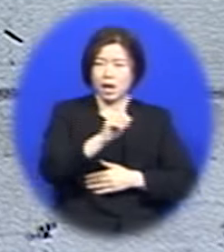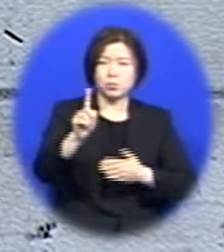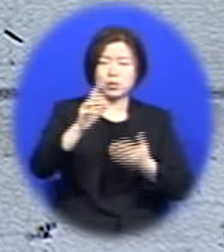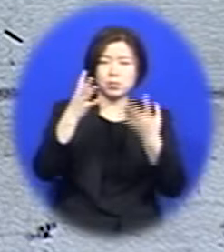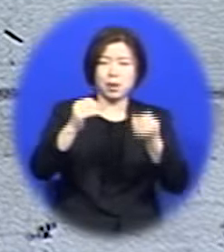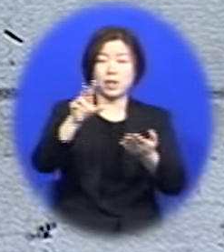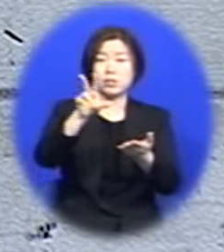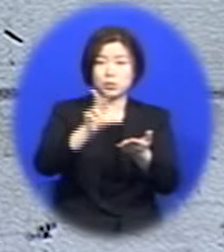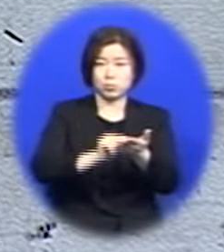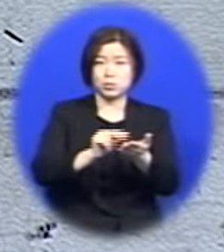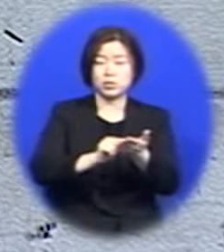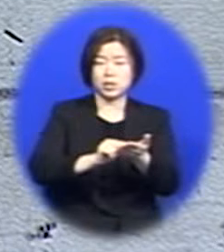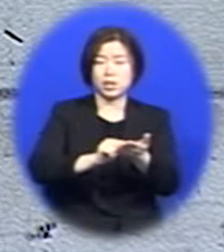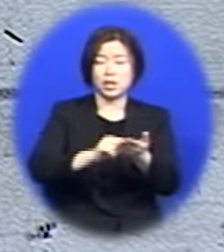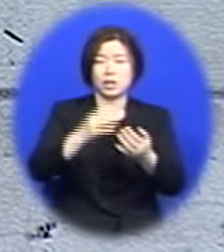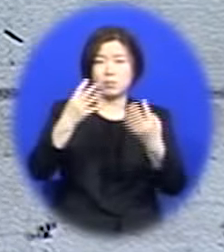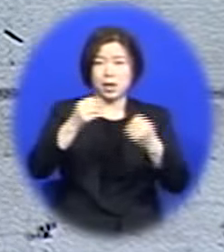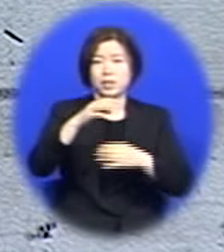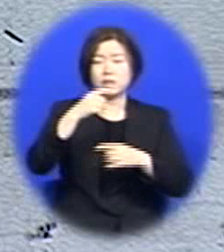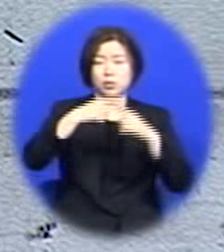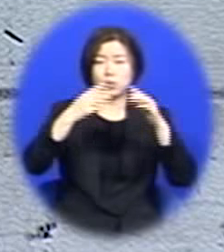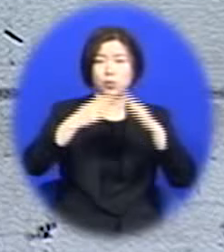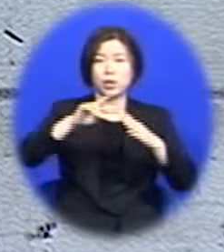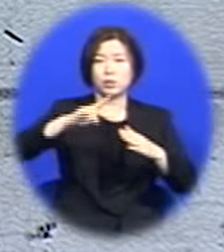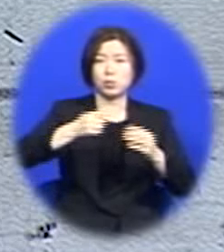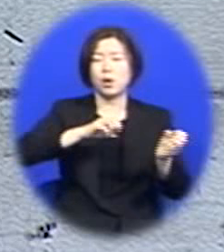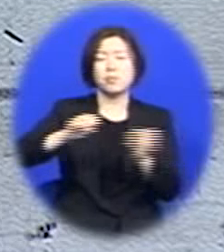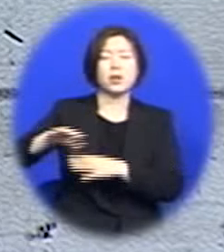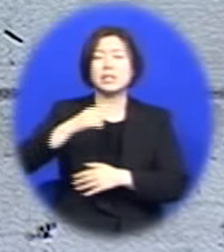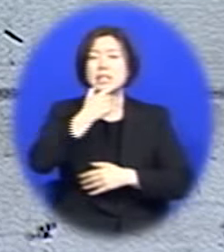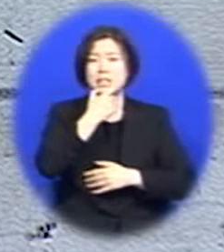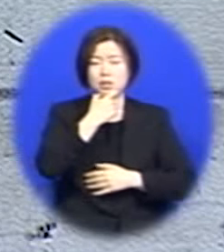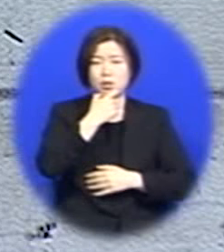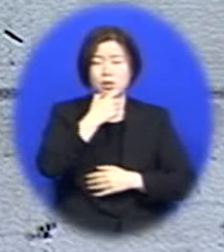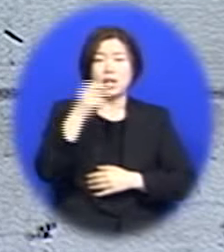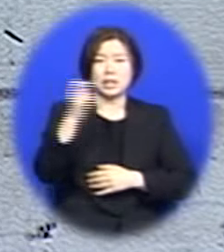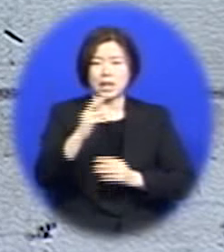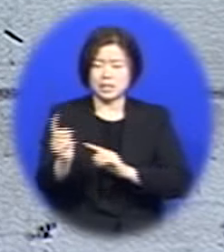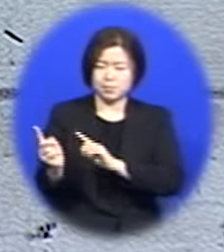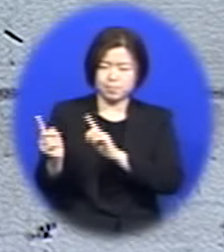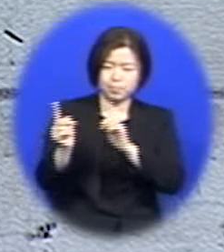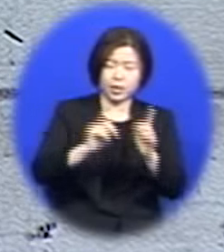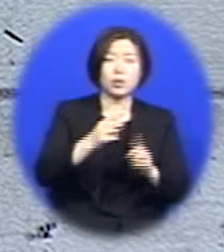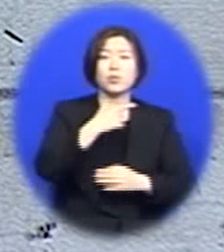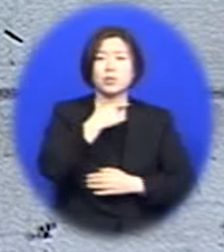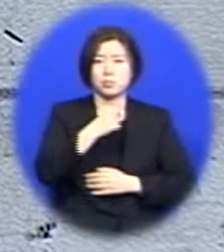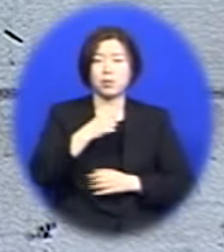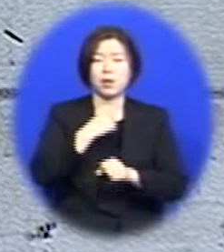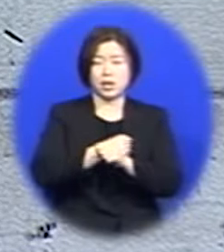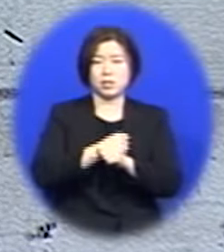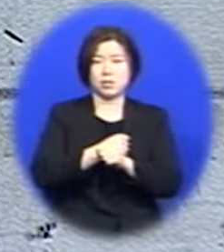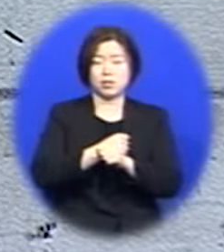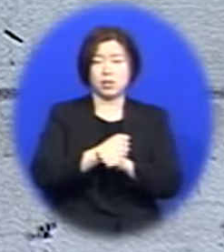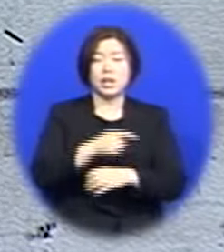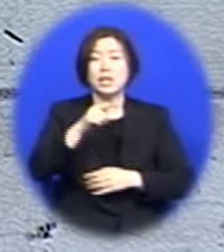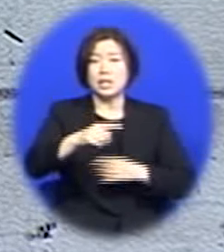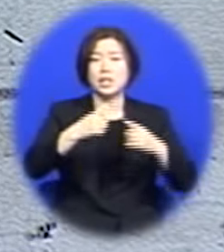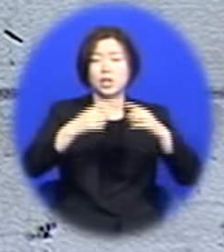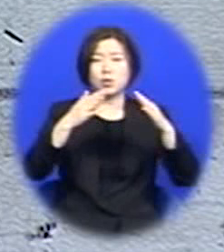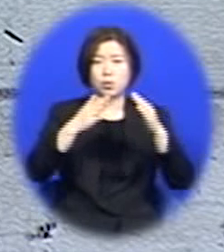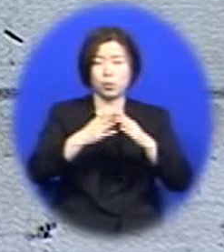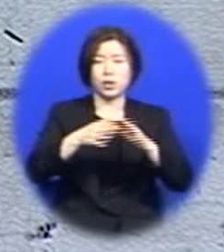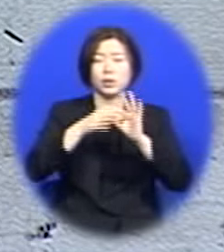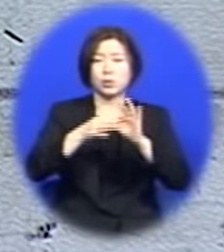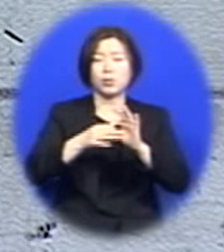교회도 버리려고 하지 않으신다. 다시 일으키려고 하신다. 그걸 이 교회를 통해